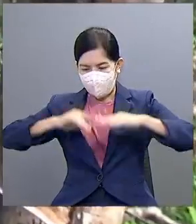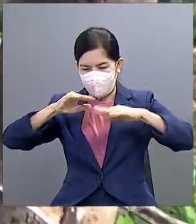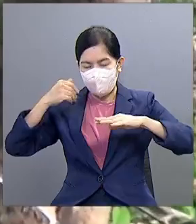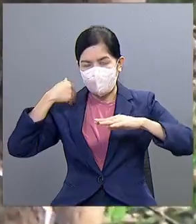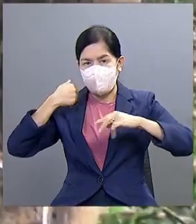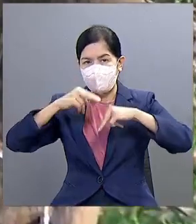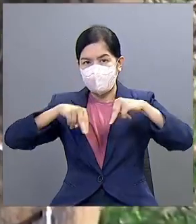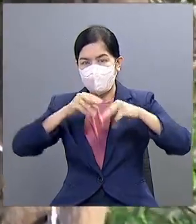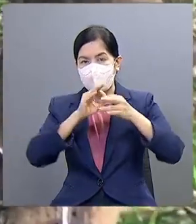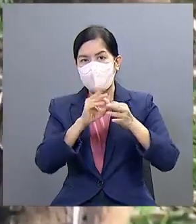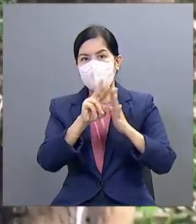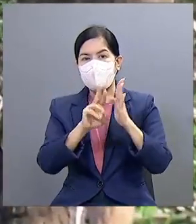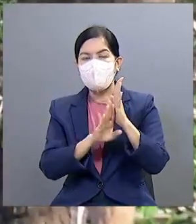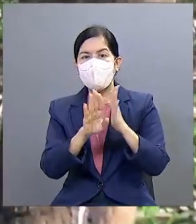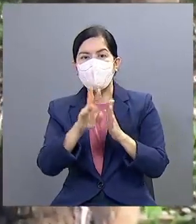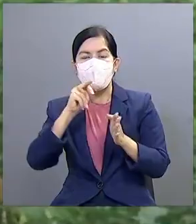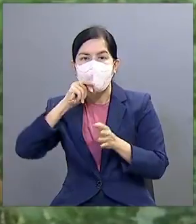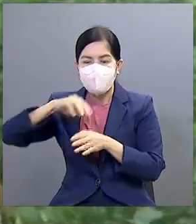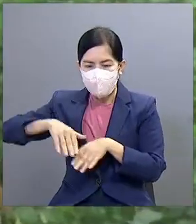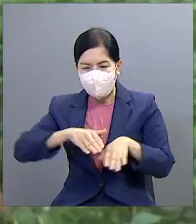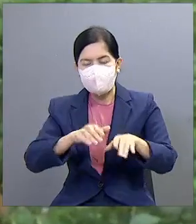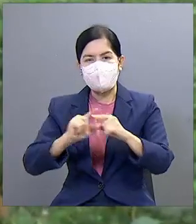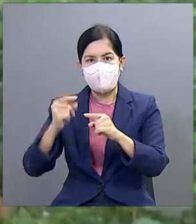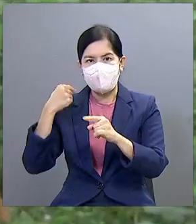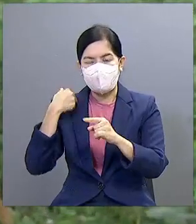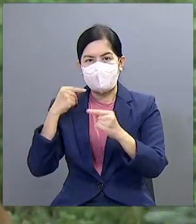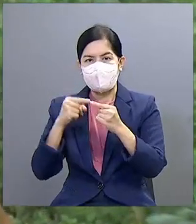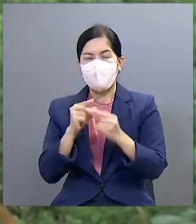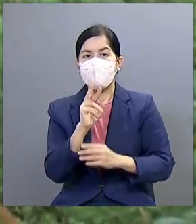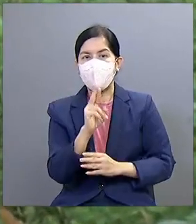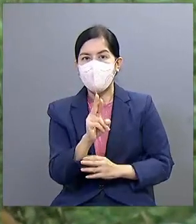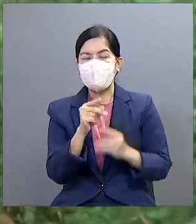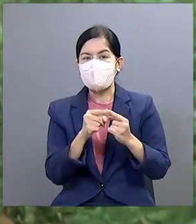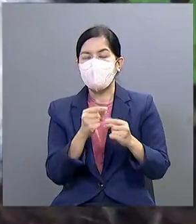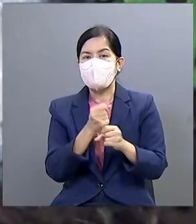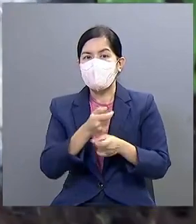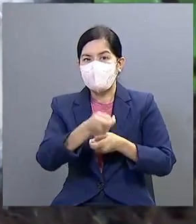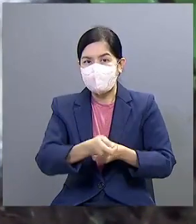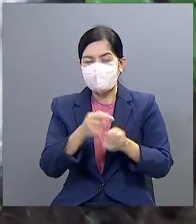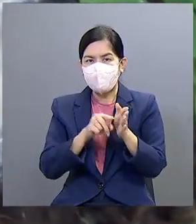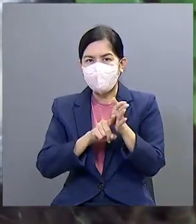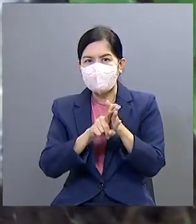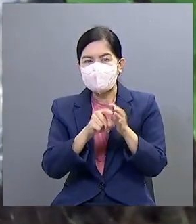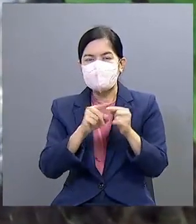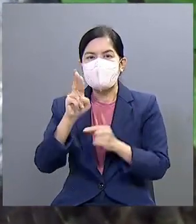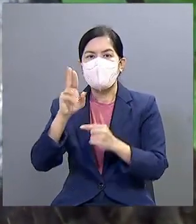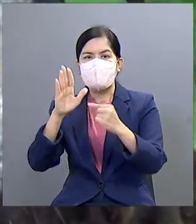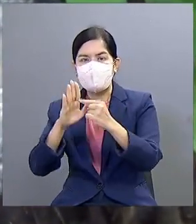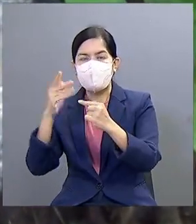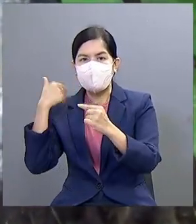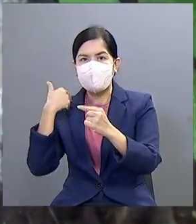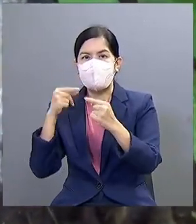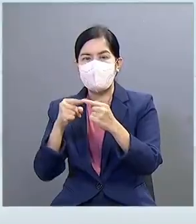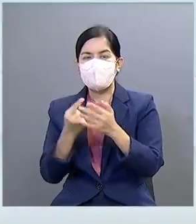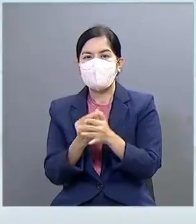งควรเฝ้าระวังการระบาดของโรคพืชที่เกิดจากเชื้อราสำหรับบริเวณพื้นที่ซึ่งมีฝนน้อยก็ควรระวังการระบาดของศัตรูพืชจำพวกน